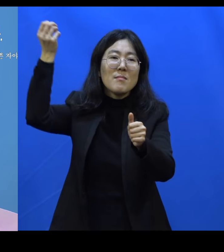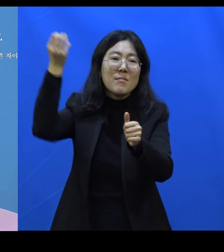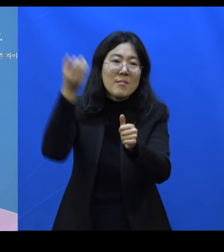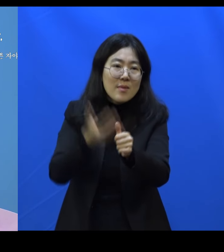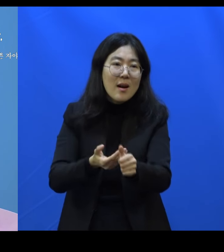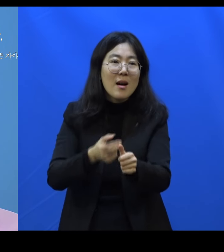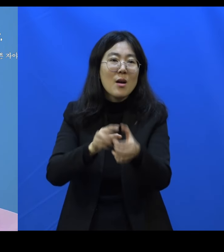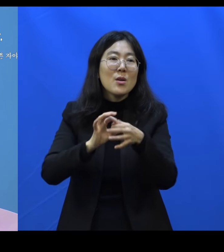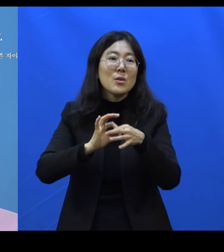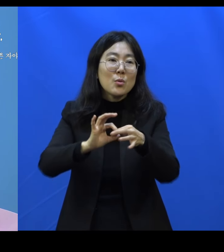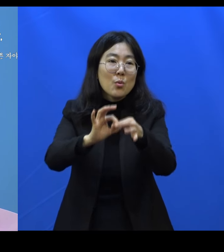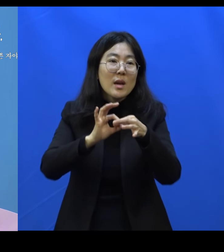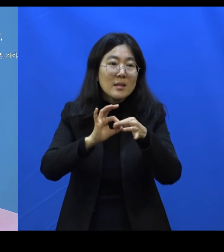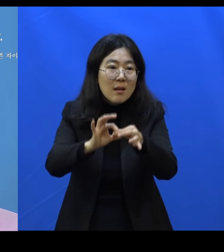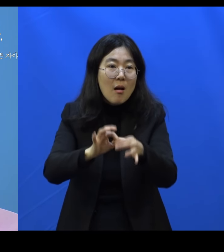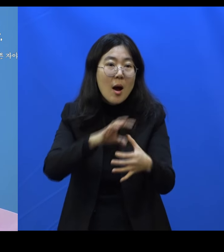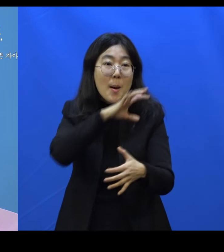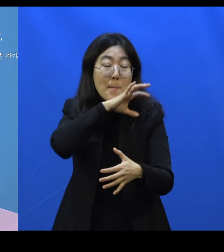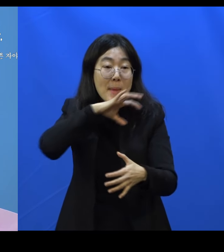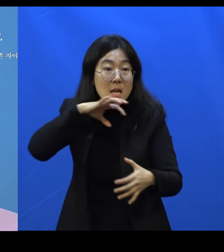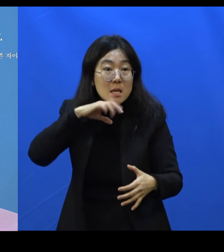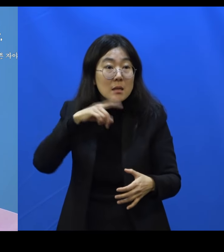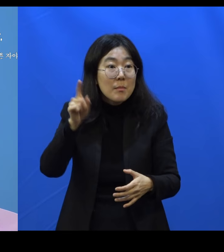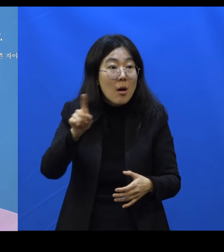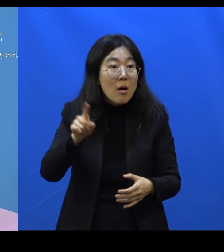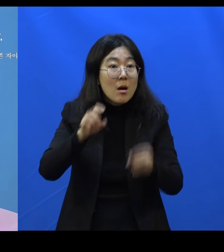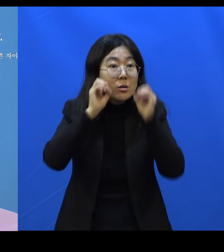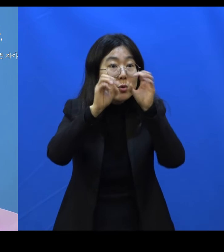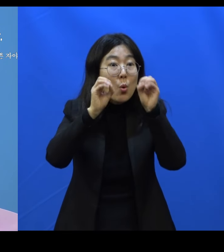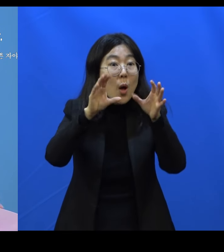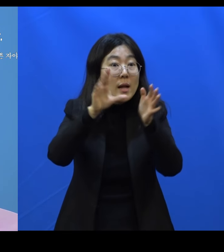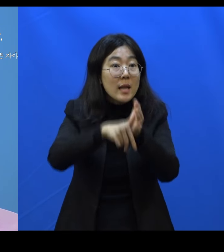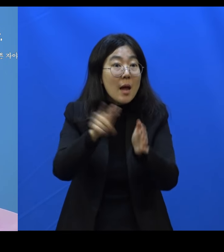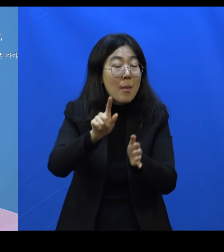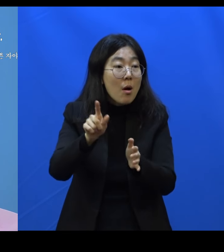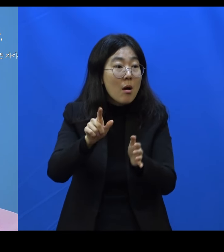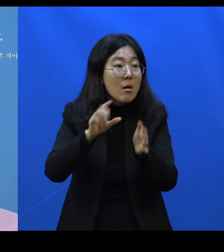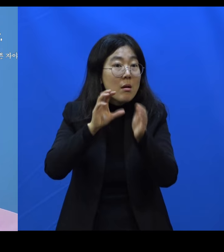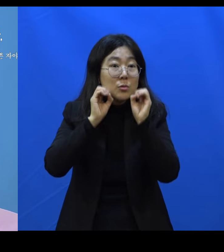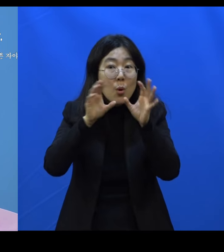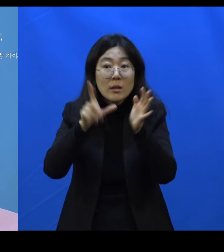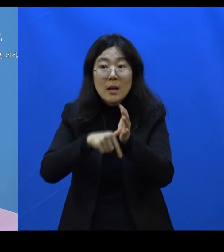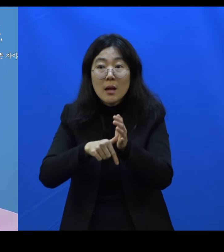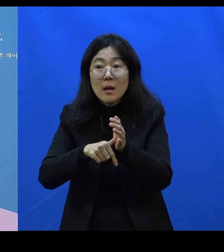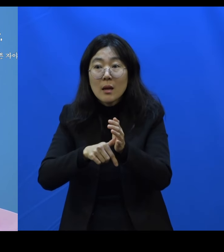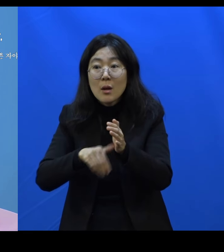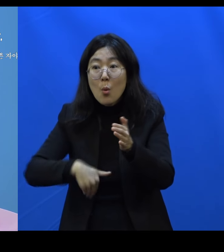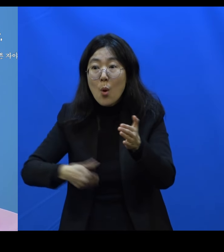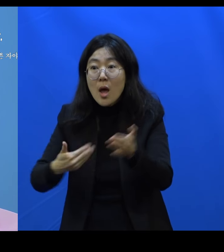교회가 일어납니다. 하루에 3,000명의 회개하고 돌아옵니다. 엄청난 열매가 맺혀집니다.